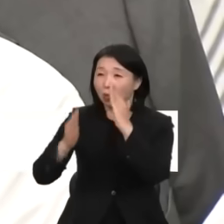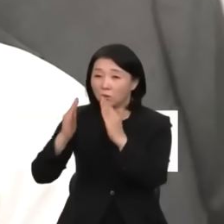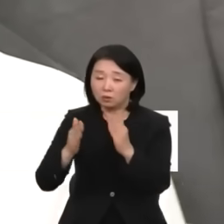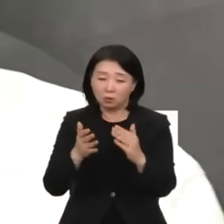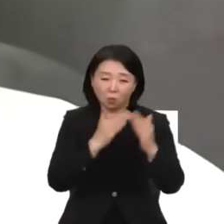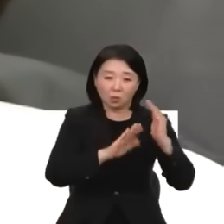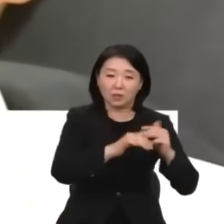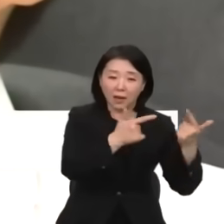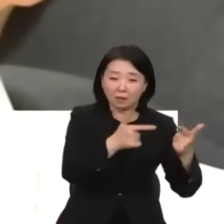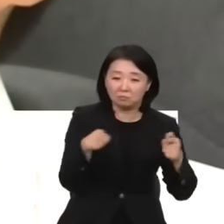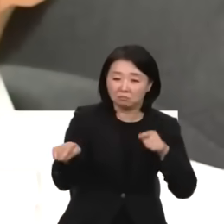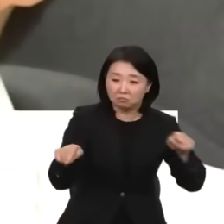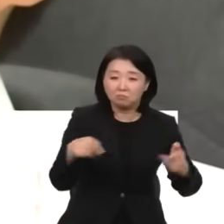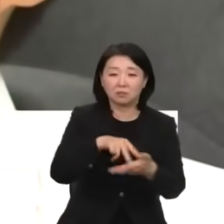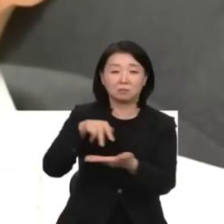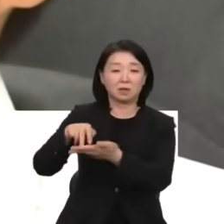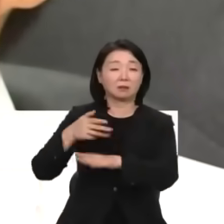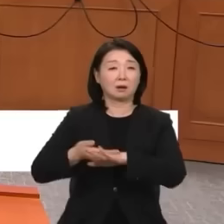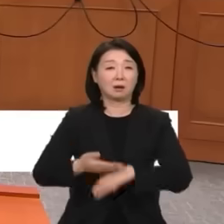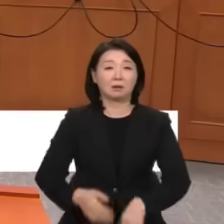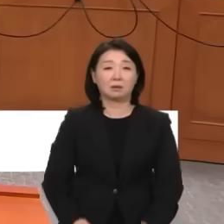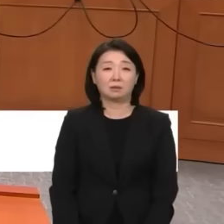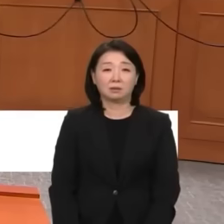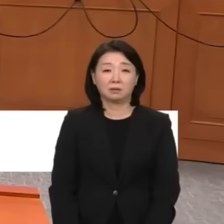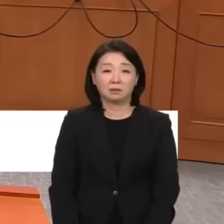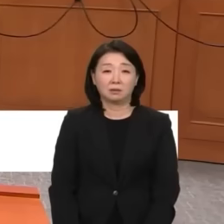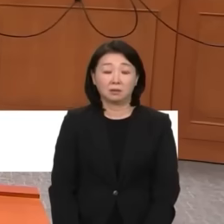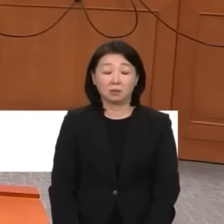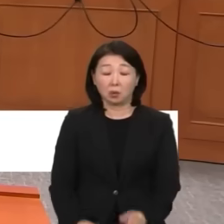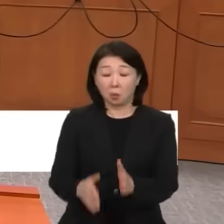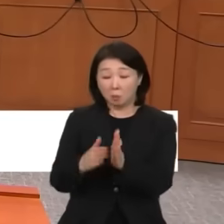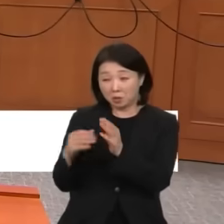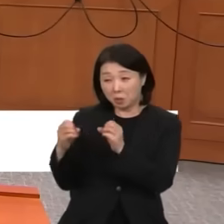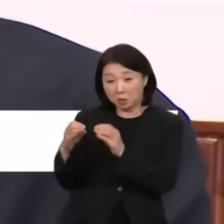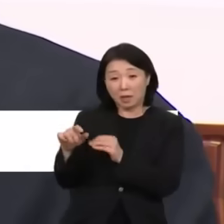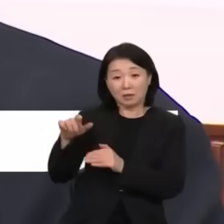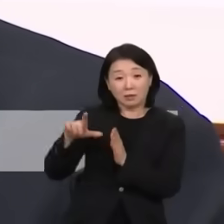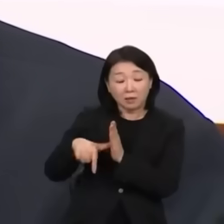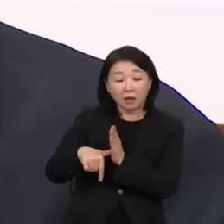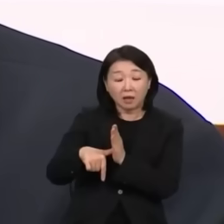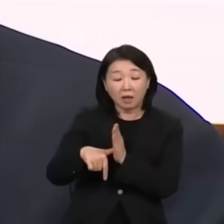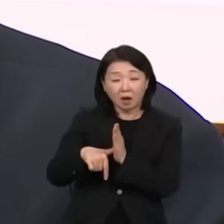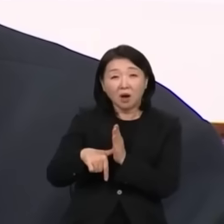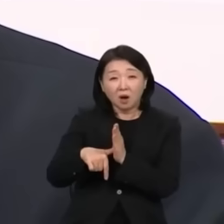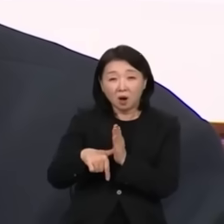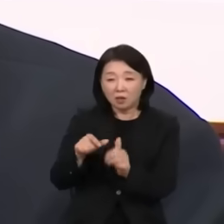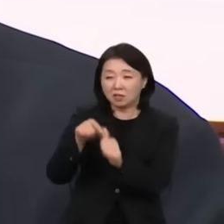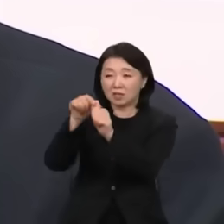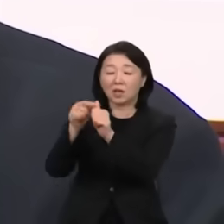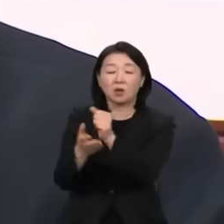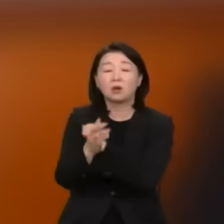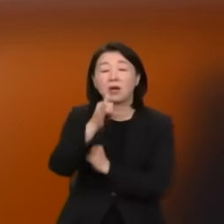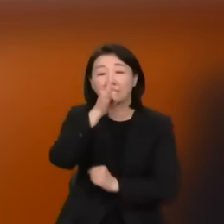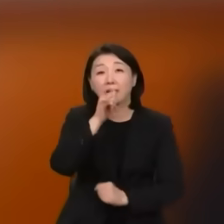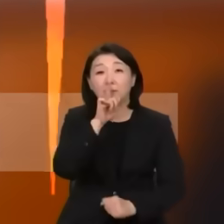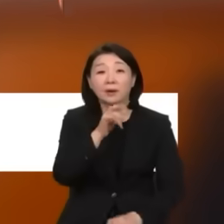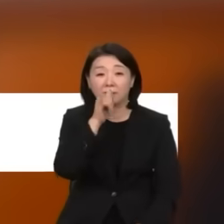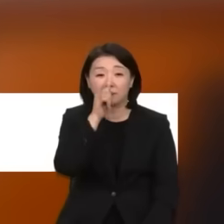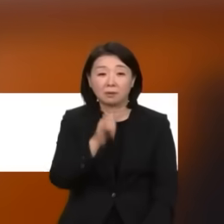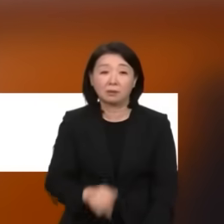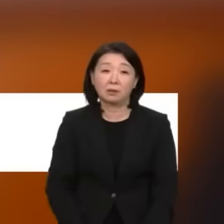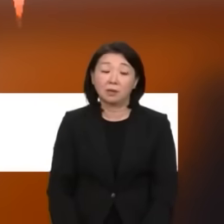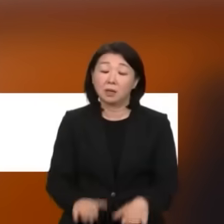라인의 말이 엇갈린 겁니다. 이에 비선 라인이 인사에 영향을 미친다는 의혹까지 나왔습니다. 지금